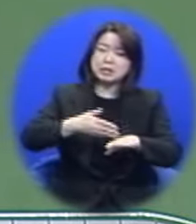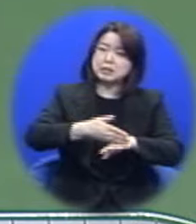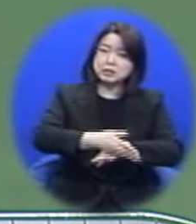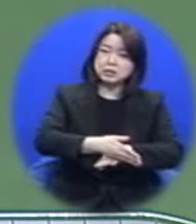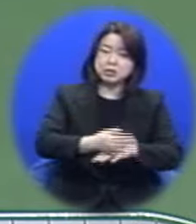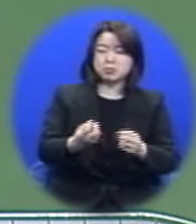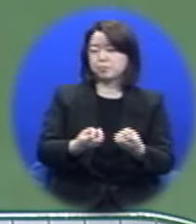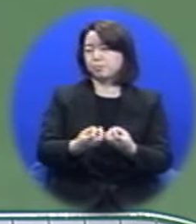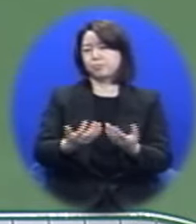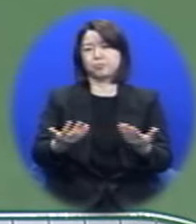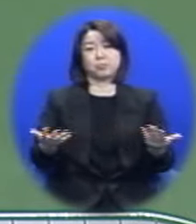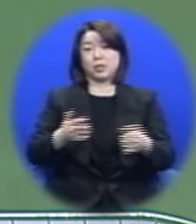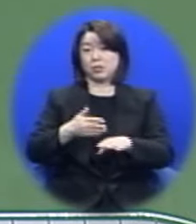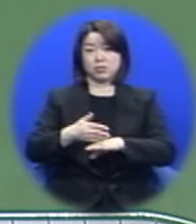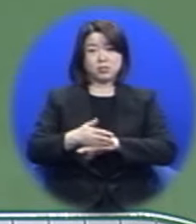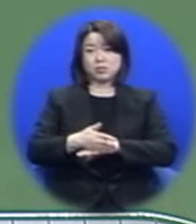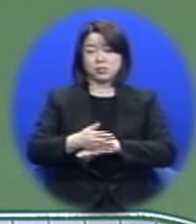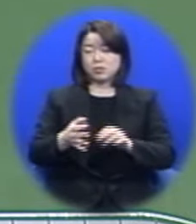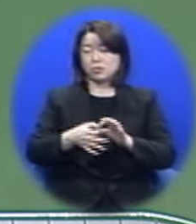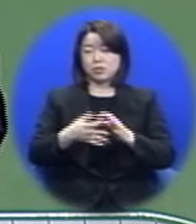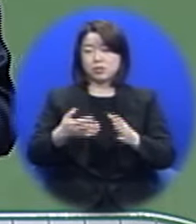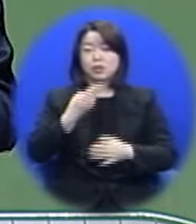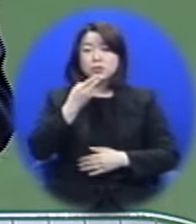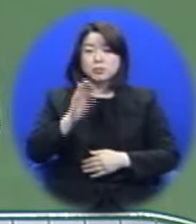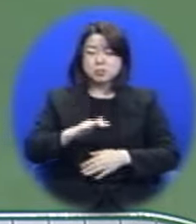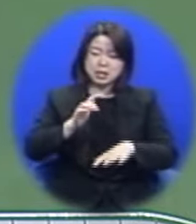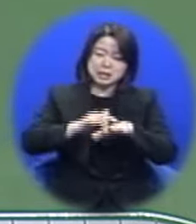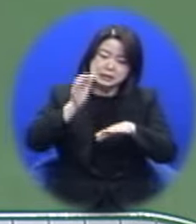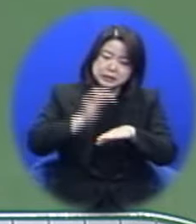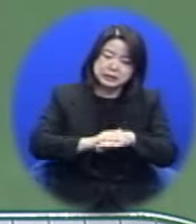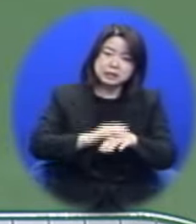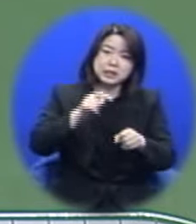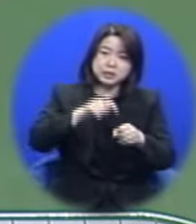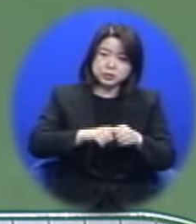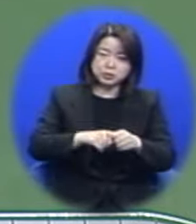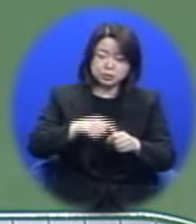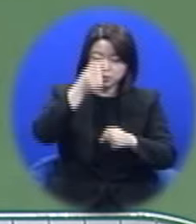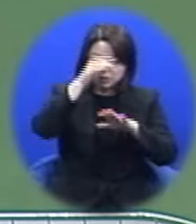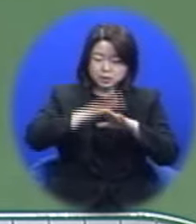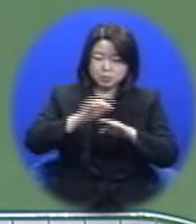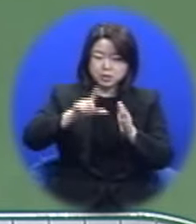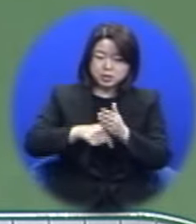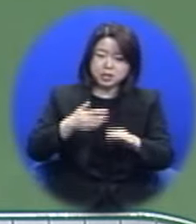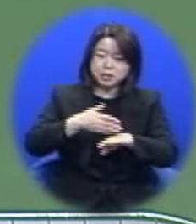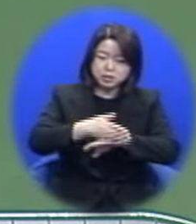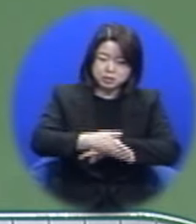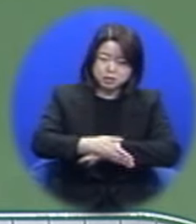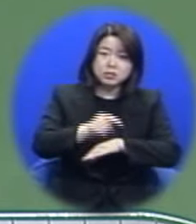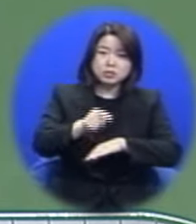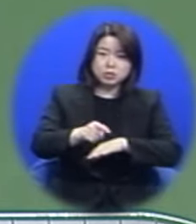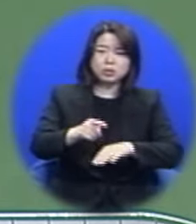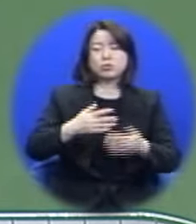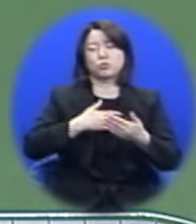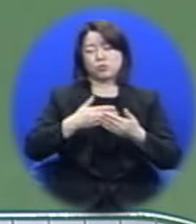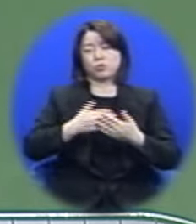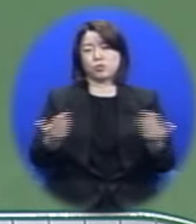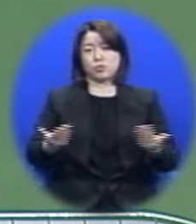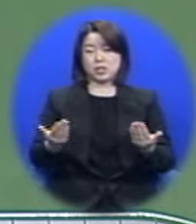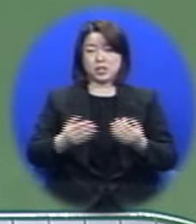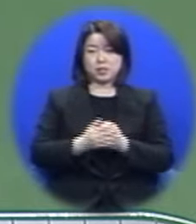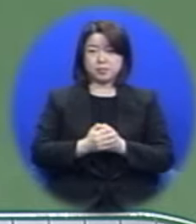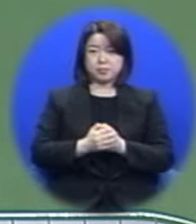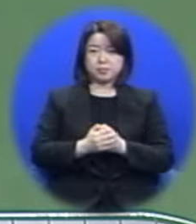없어서 어떤 때는 늦을 수는 있지만 습관적으로 예배 시간에 늦는 것은 두려운 일이에요. 찬송을